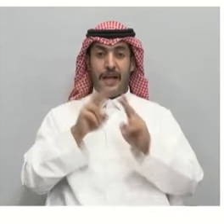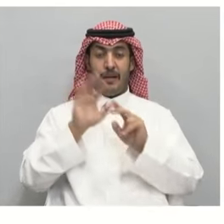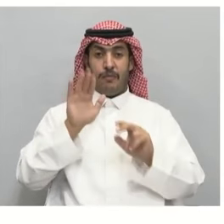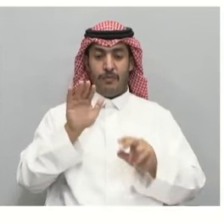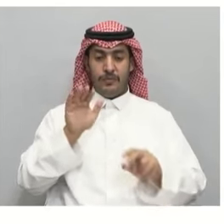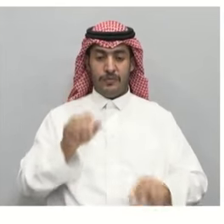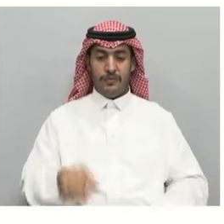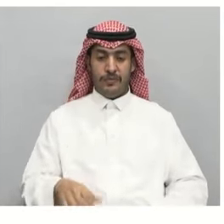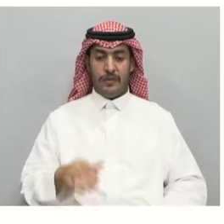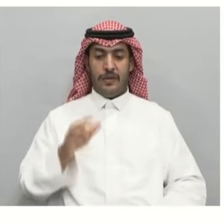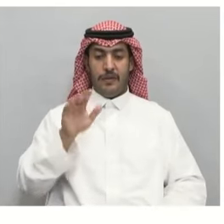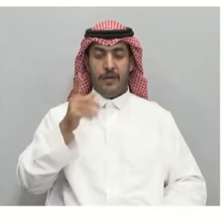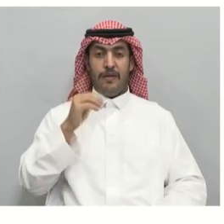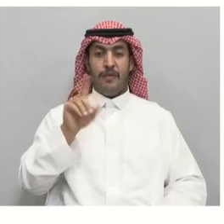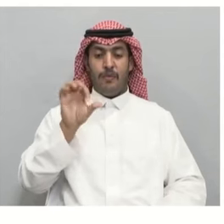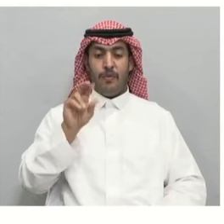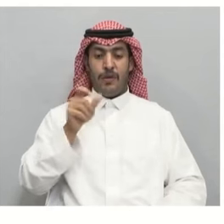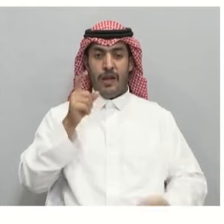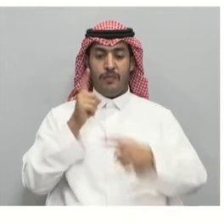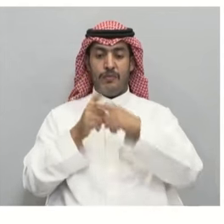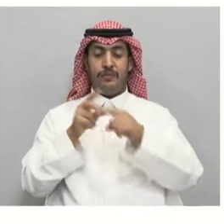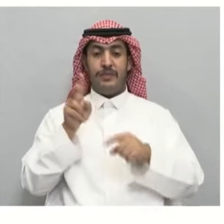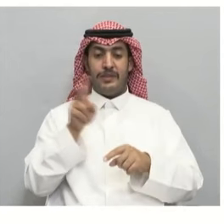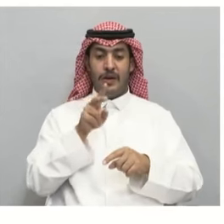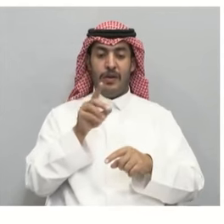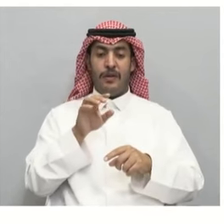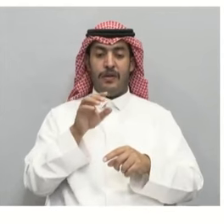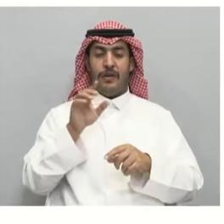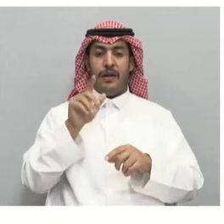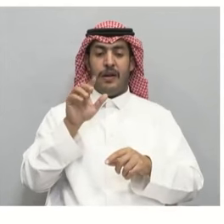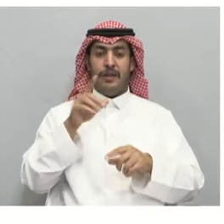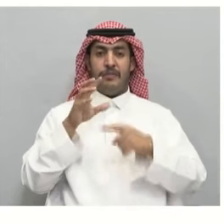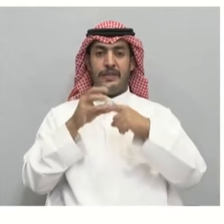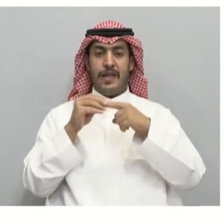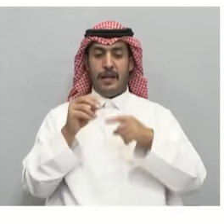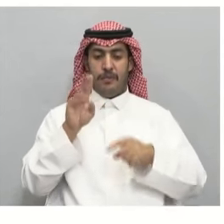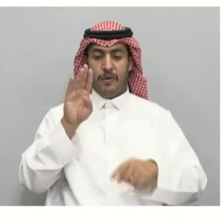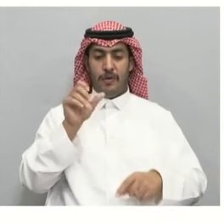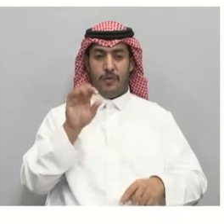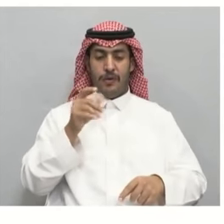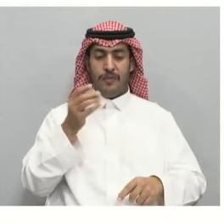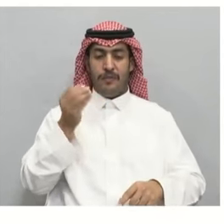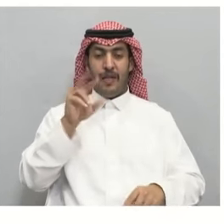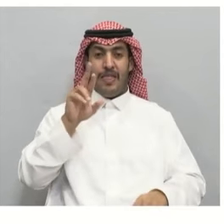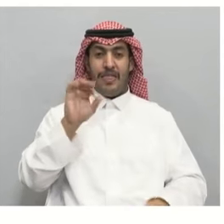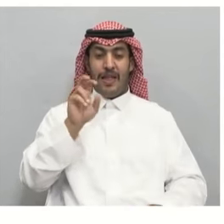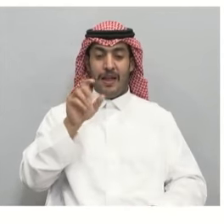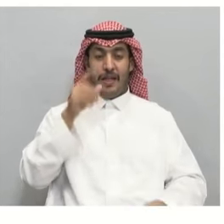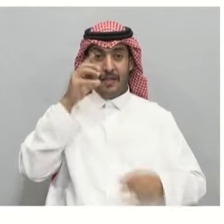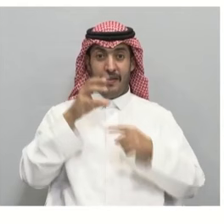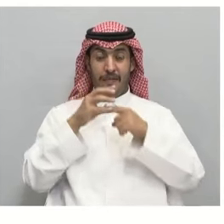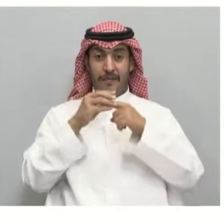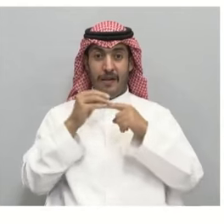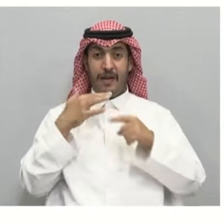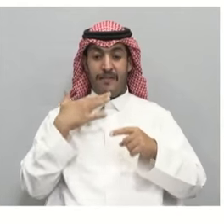كهربائيا يكون عدد البروتونات الموجبه يساوي عدد الالكترونات السالبه وماذا يحدث للذره اذا فقدت